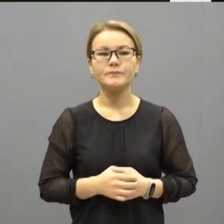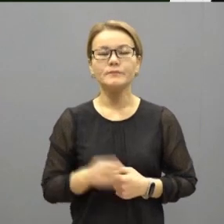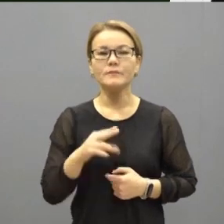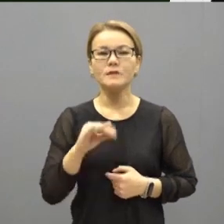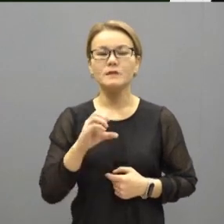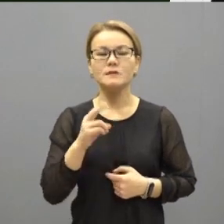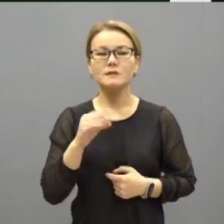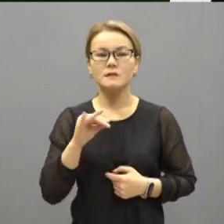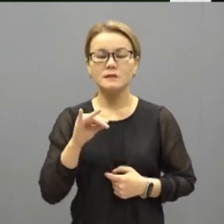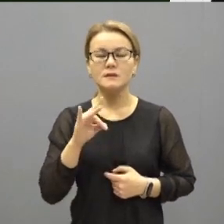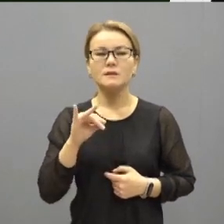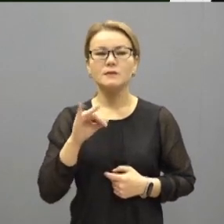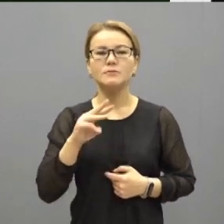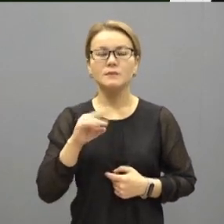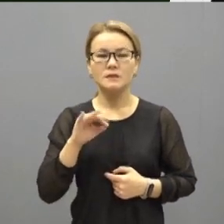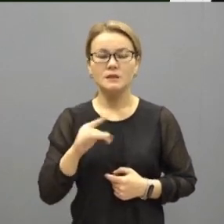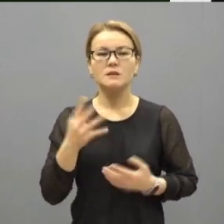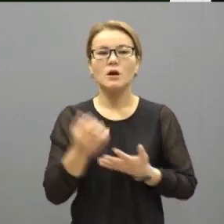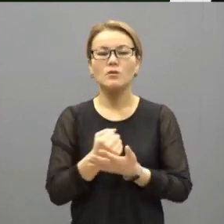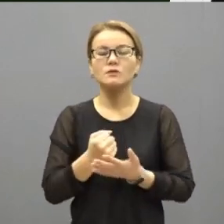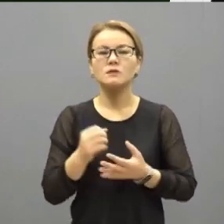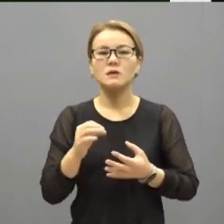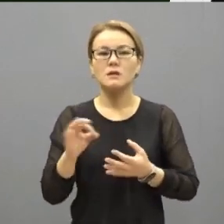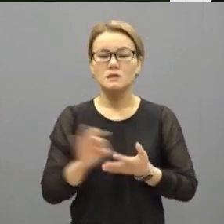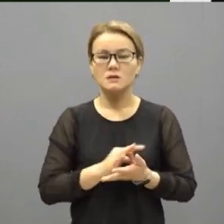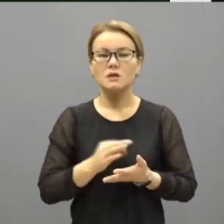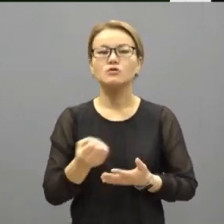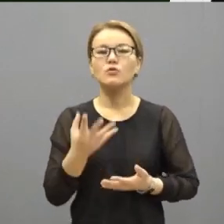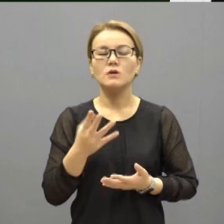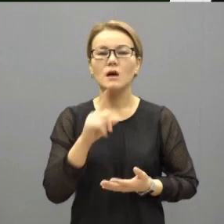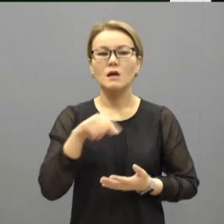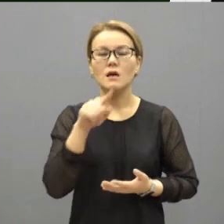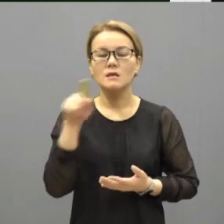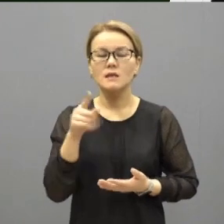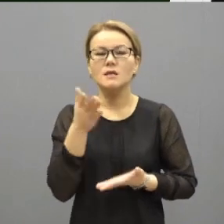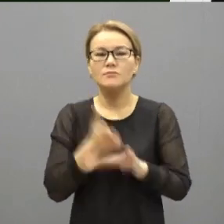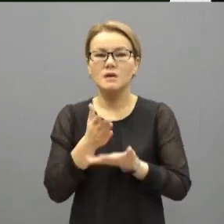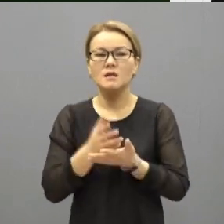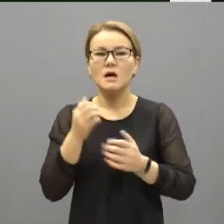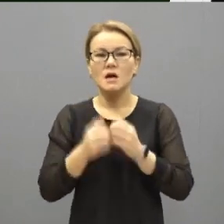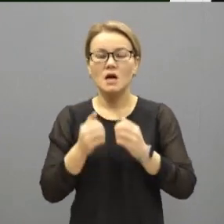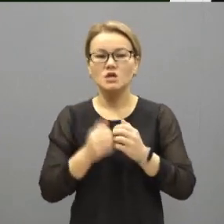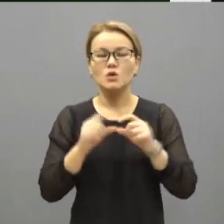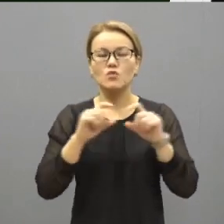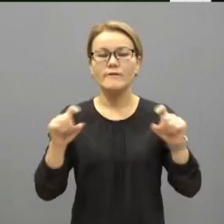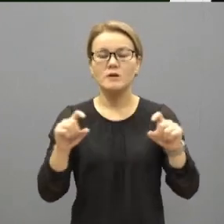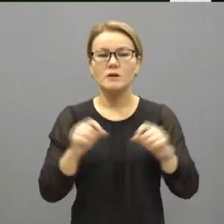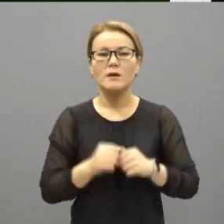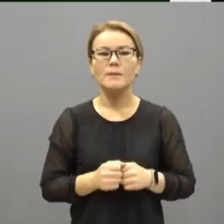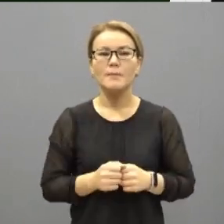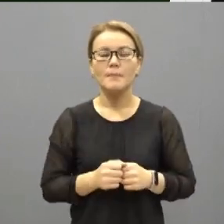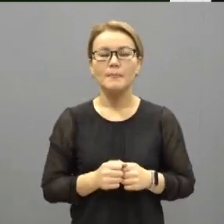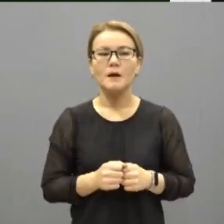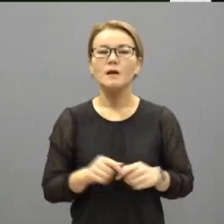Дискриминант в данном случае нам будет сразу говорить, сколько корней имеет каждое уравнение.